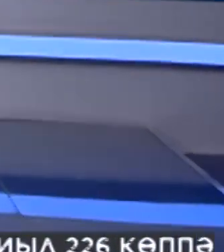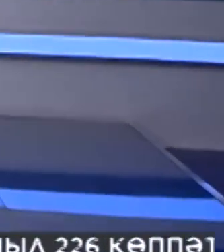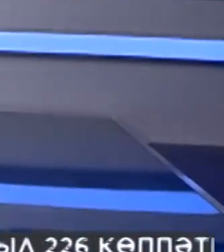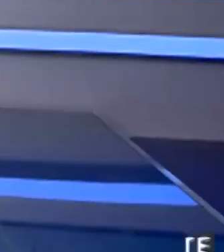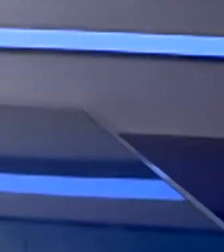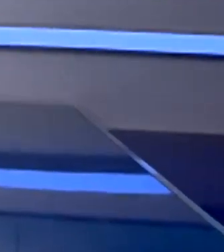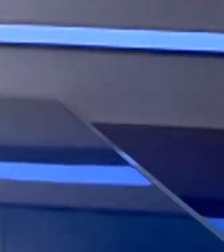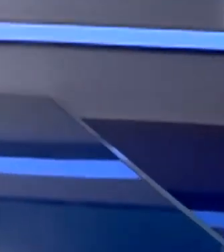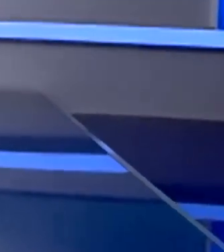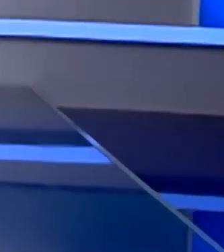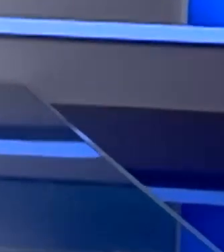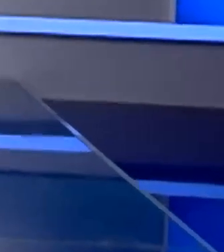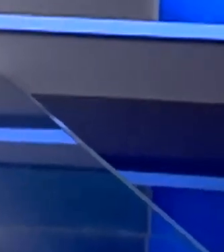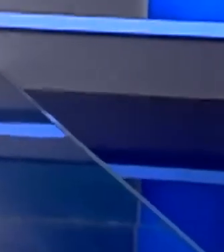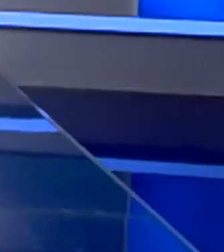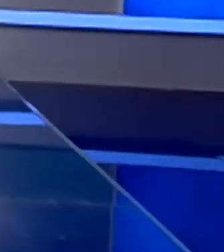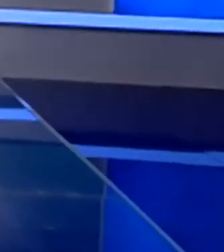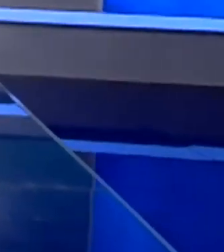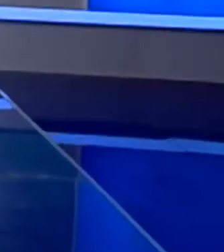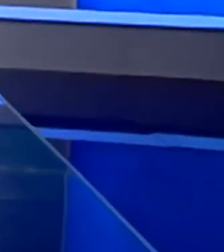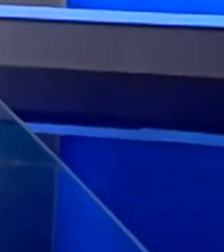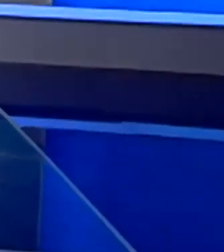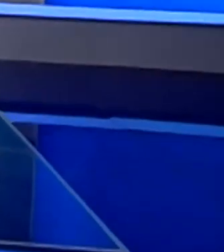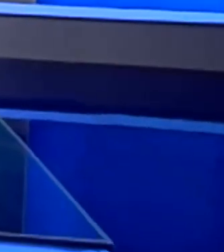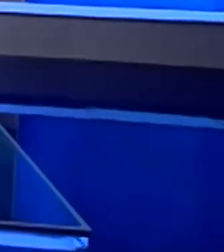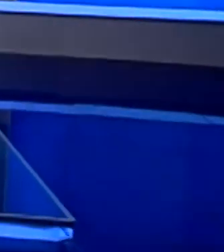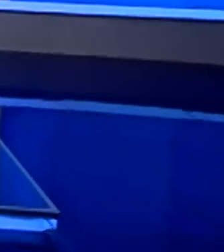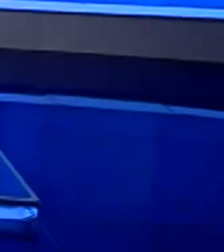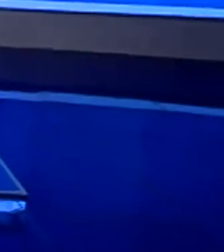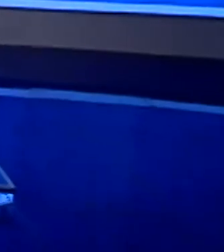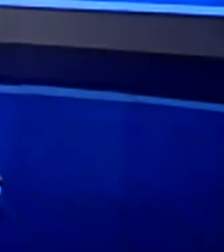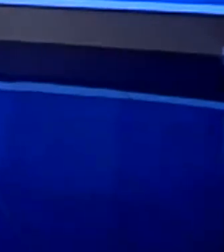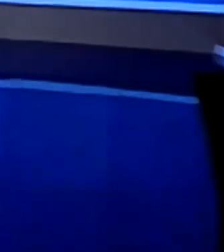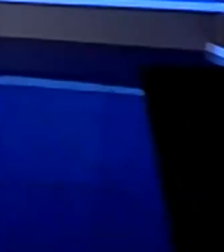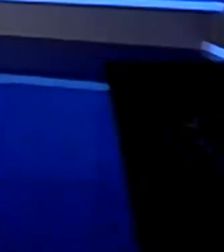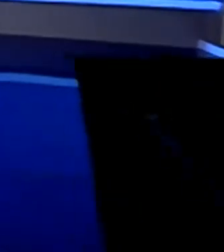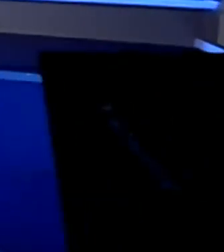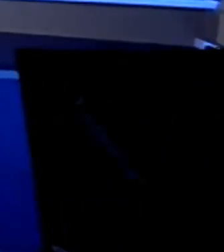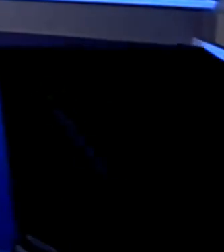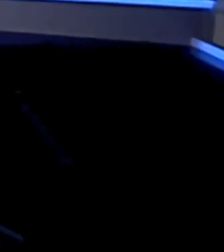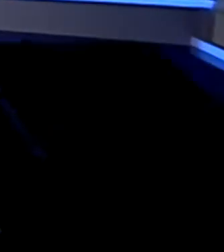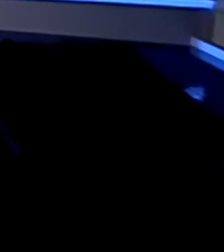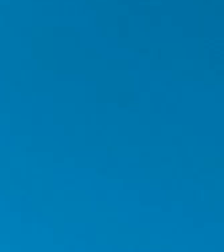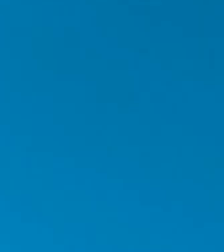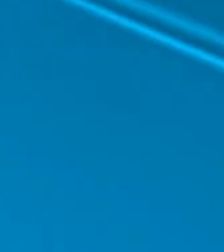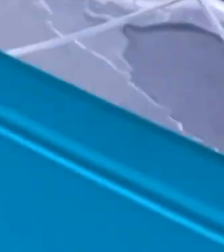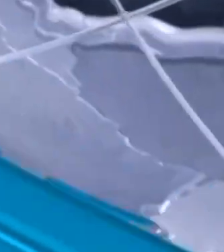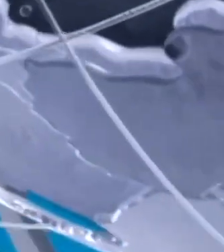Әзірге осы, біздің жаңалықтарды сондай-ақ телеграм каналынан көре аласыздар. Эфирде келесі көріскенше.